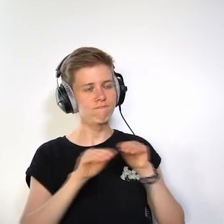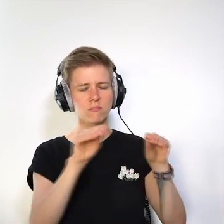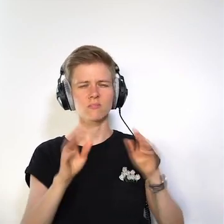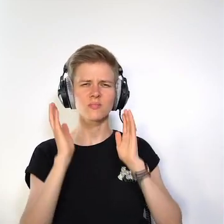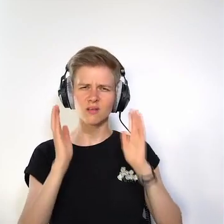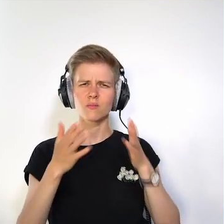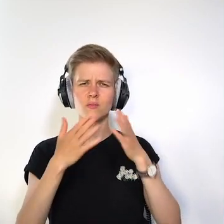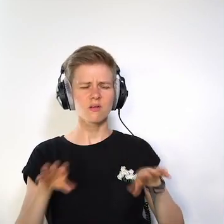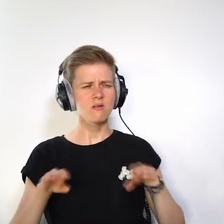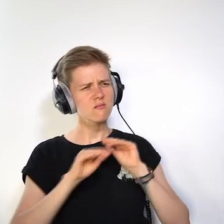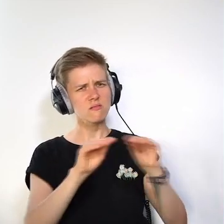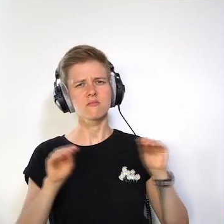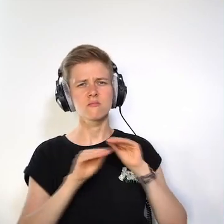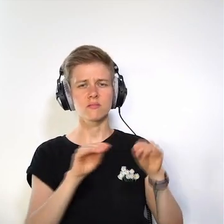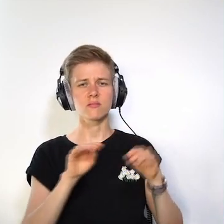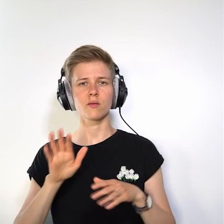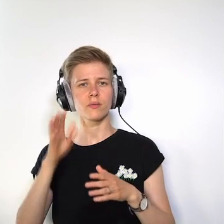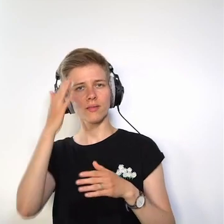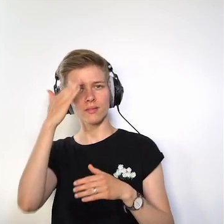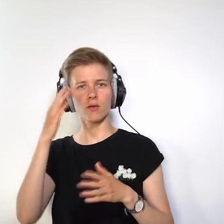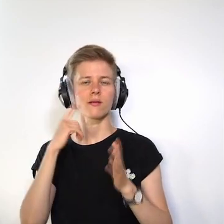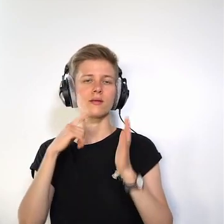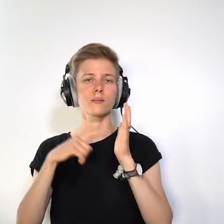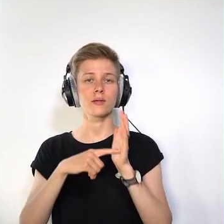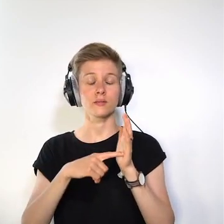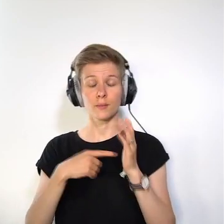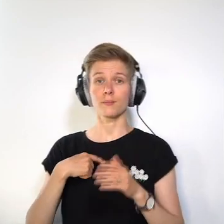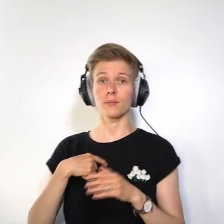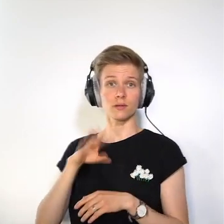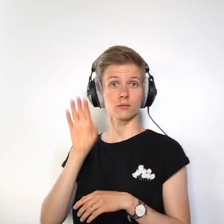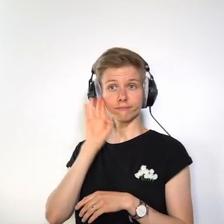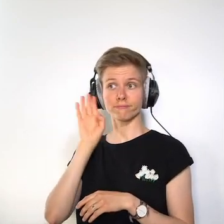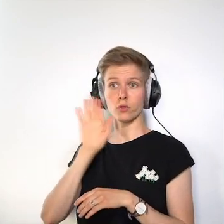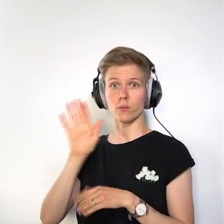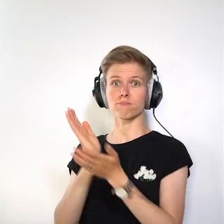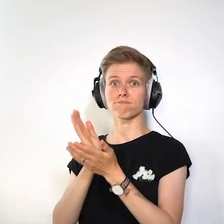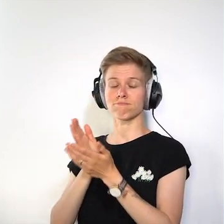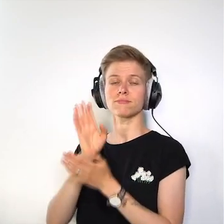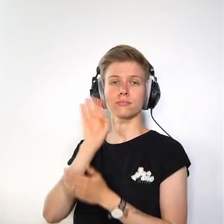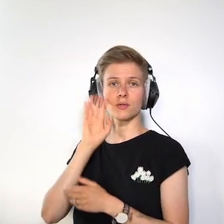Hän teoriansa oli muun muassa, olen ollut kuuntelemassa hänen esitelmää,